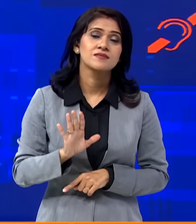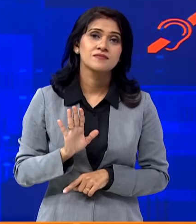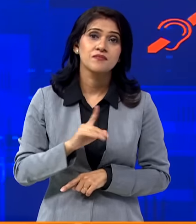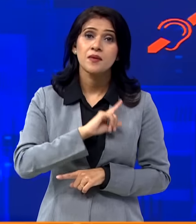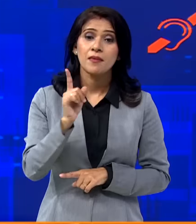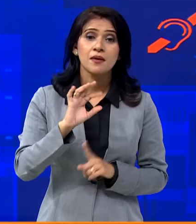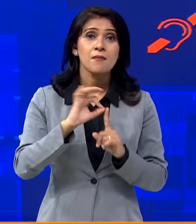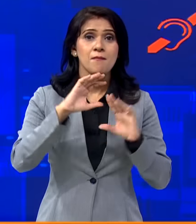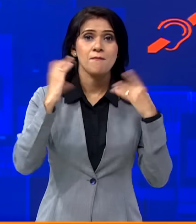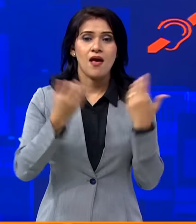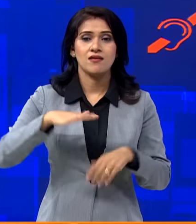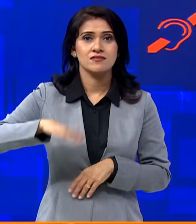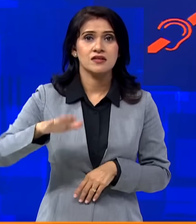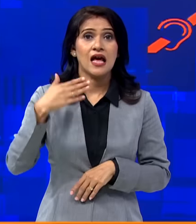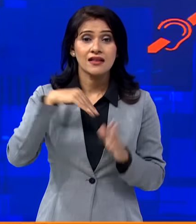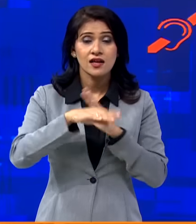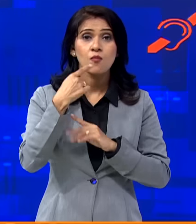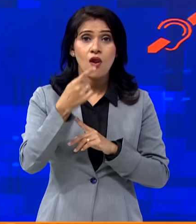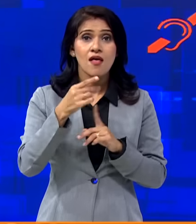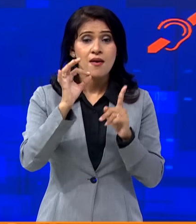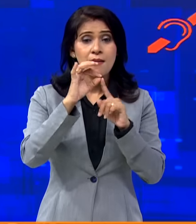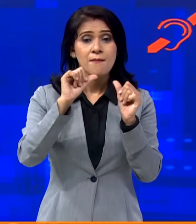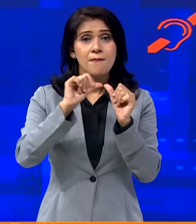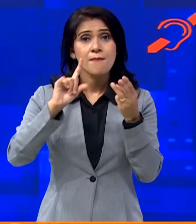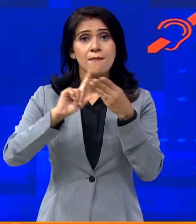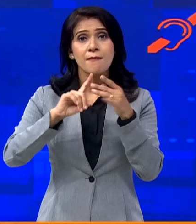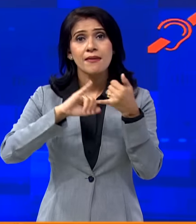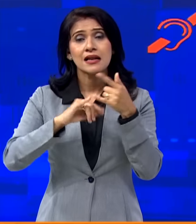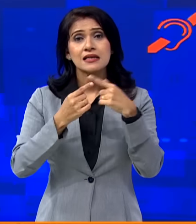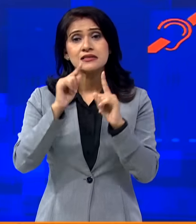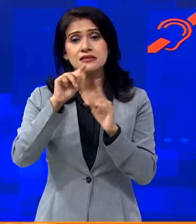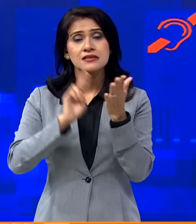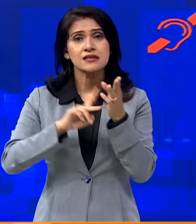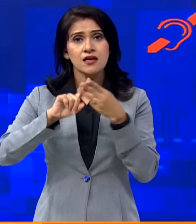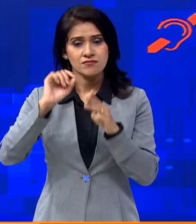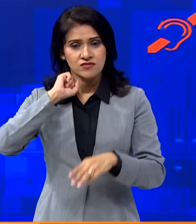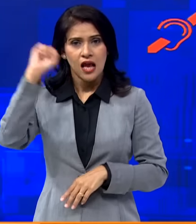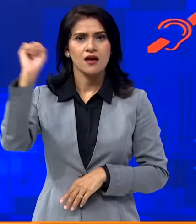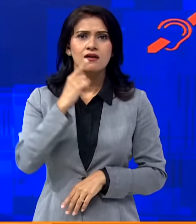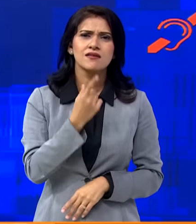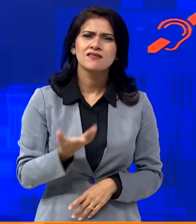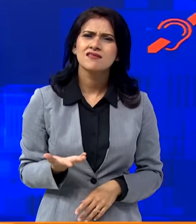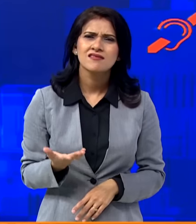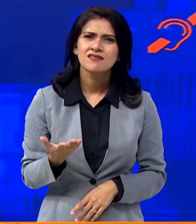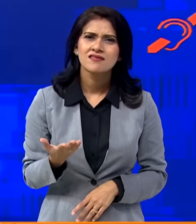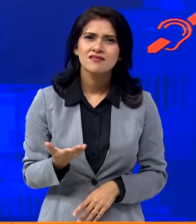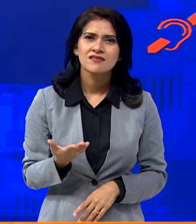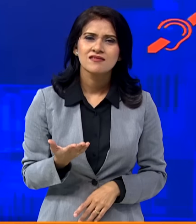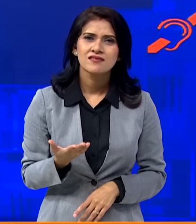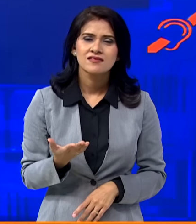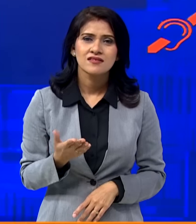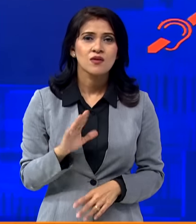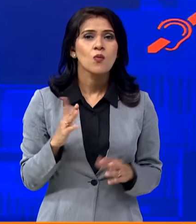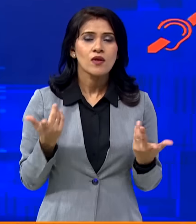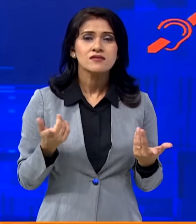अंदर पलेस्टाइन की जय बोल सकते हैं तो इस्लाम खतरे में नहीं आया यह दोहरा मापदंड है इसलिए रजत जी मैं कहता